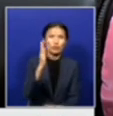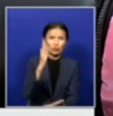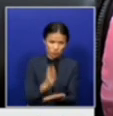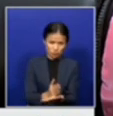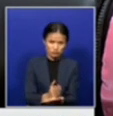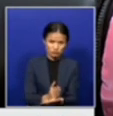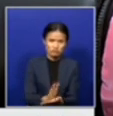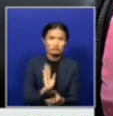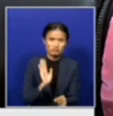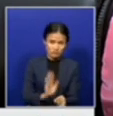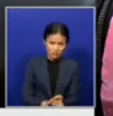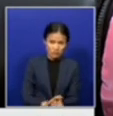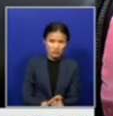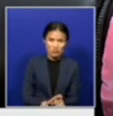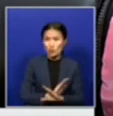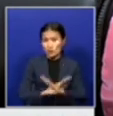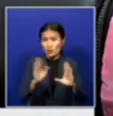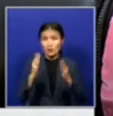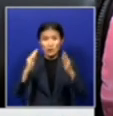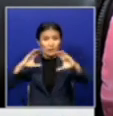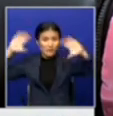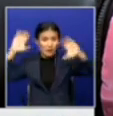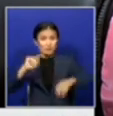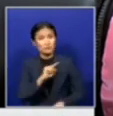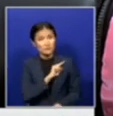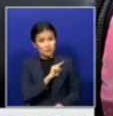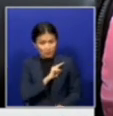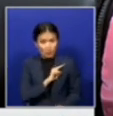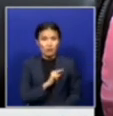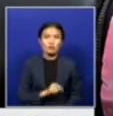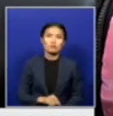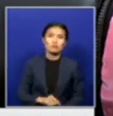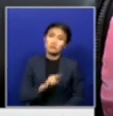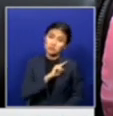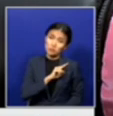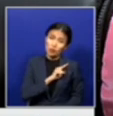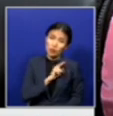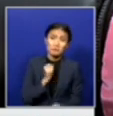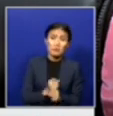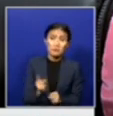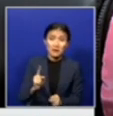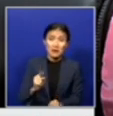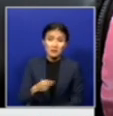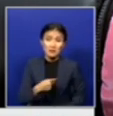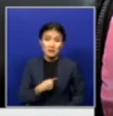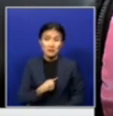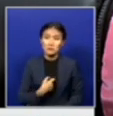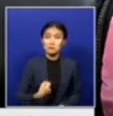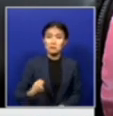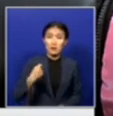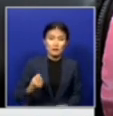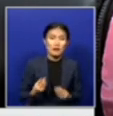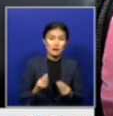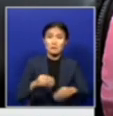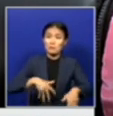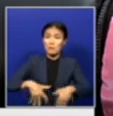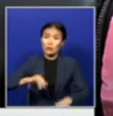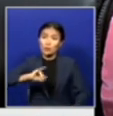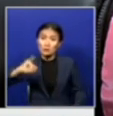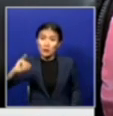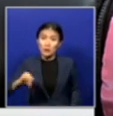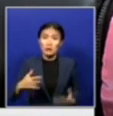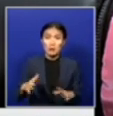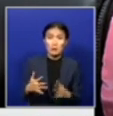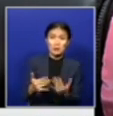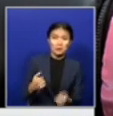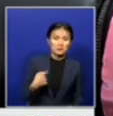ที่ในการสร้างความเชื่อมั่นไม่ใช่ฉวยโอกาสทางการเมืองนะครับเอาโควิดมาเป็นแ